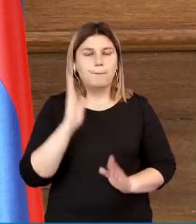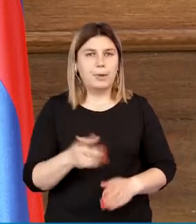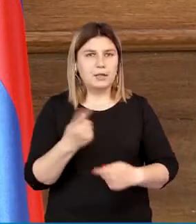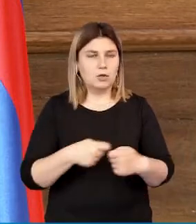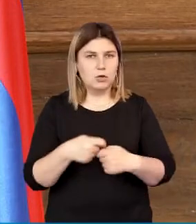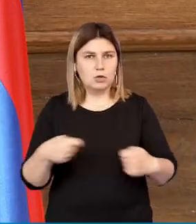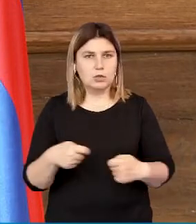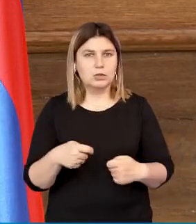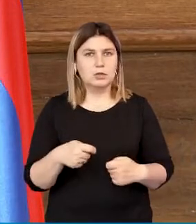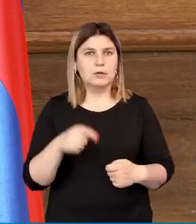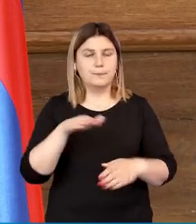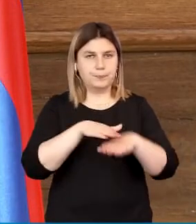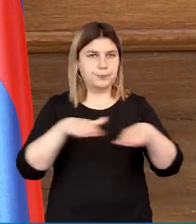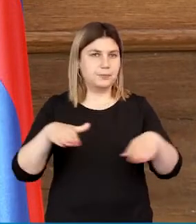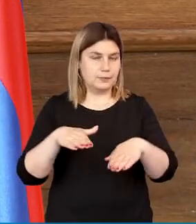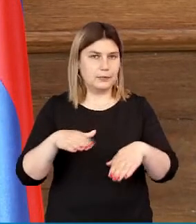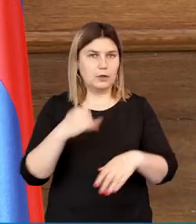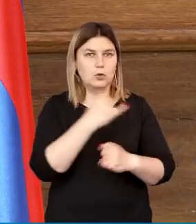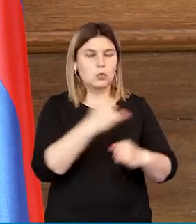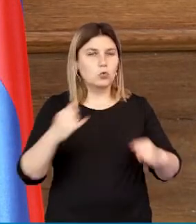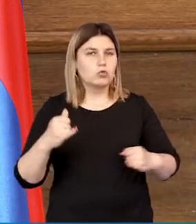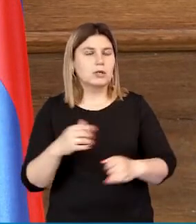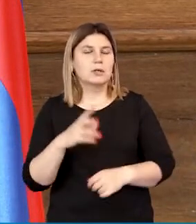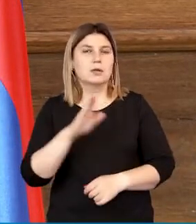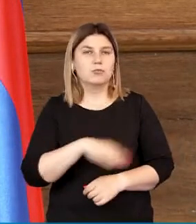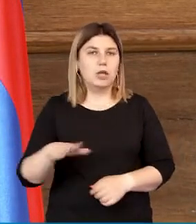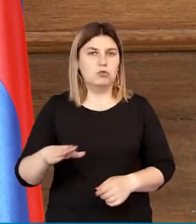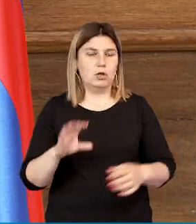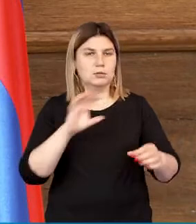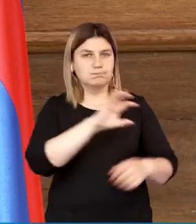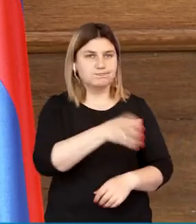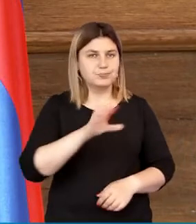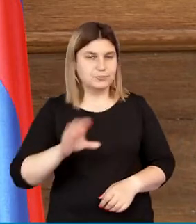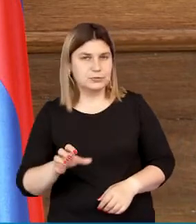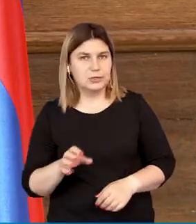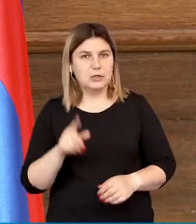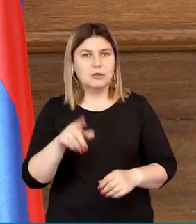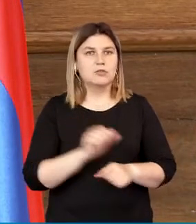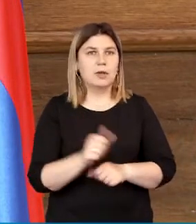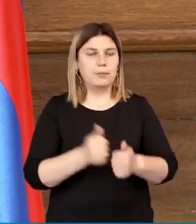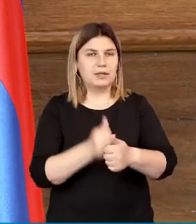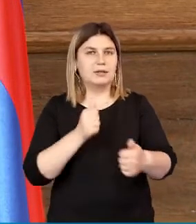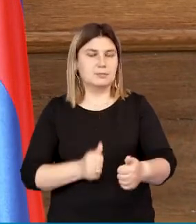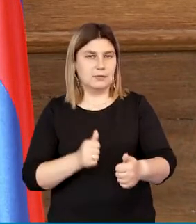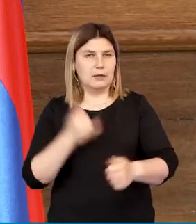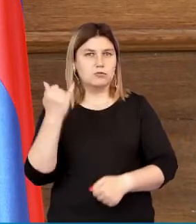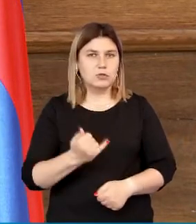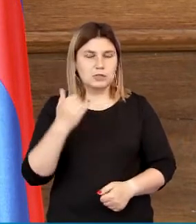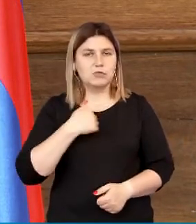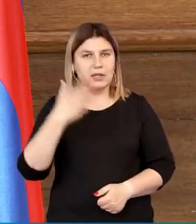rozwiązywali na poziomie poszczególnych przedszkoli, tak aby zachować separację dzieci. Ja wiem,